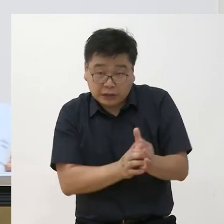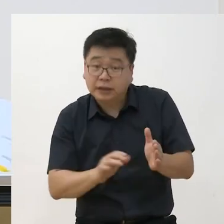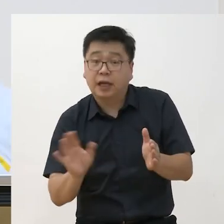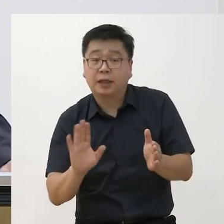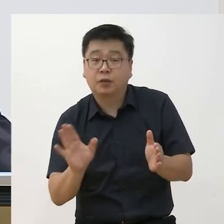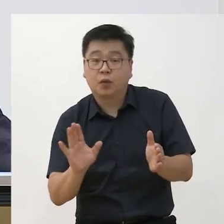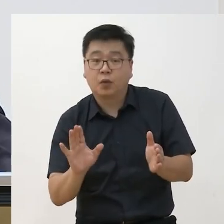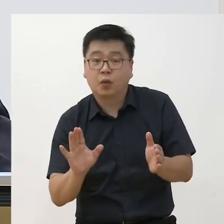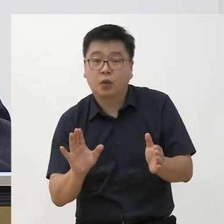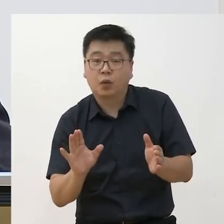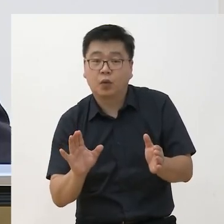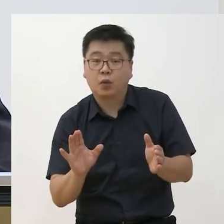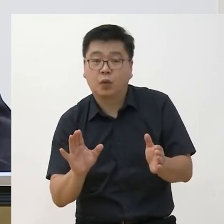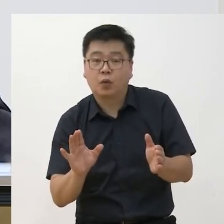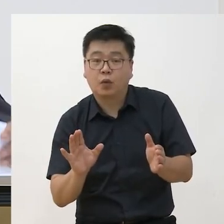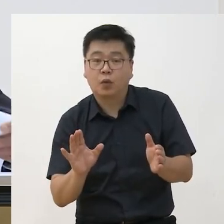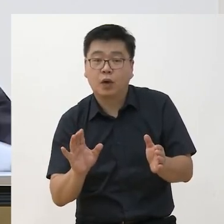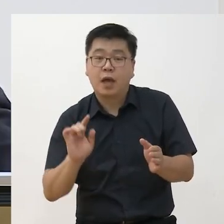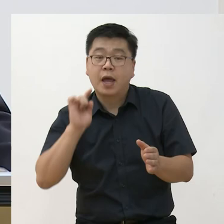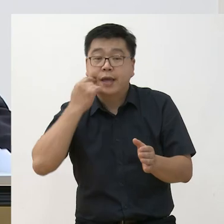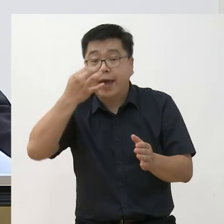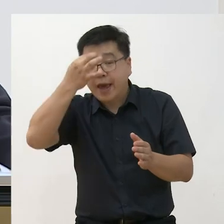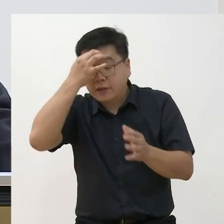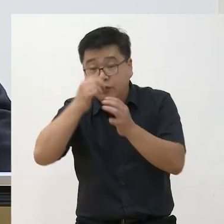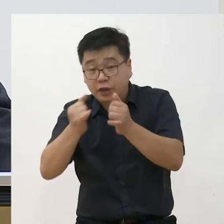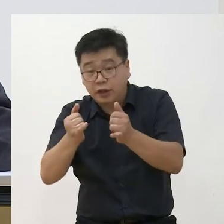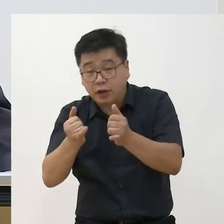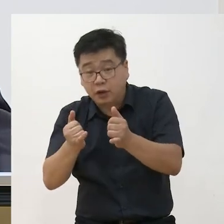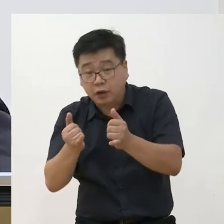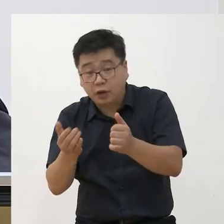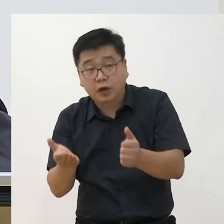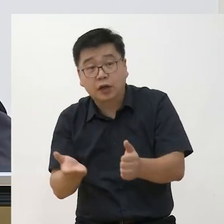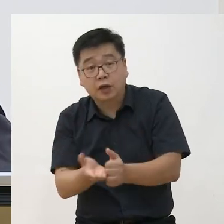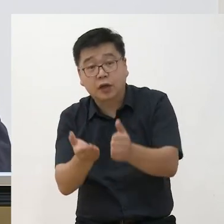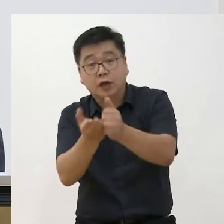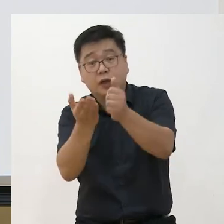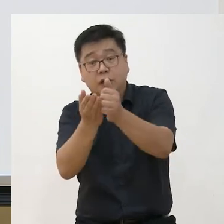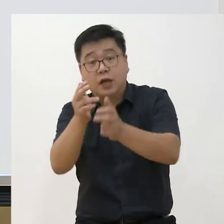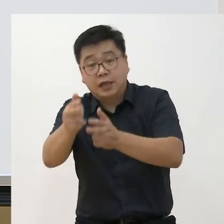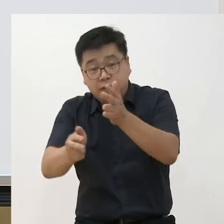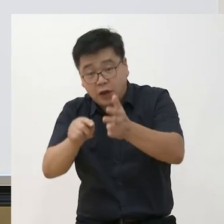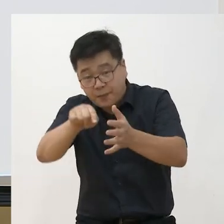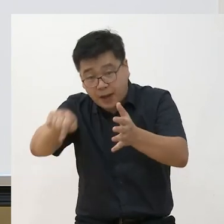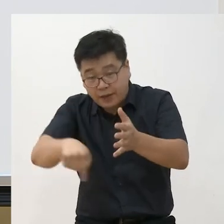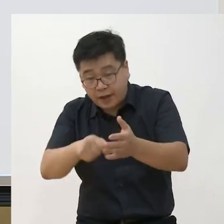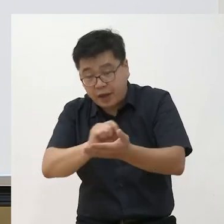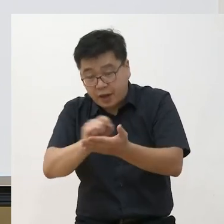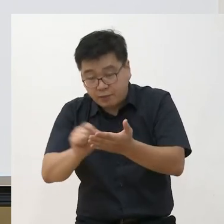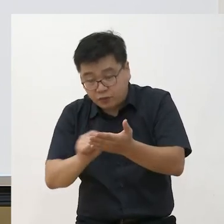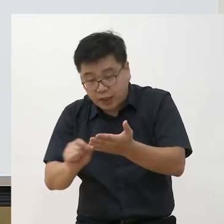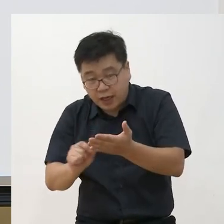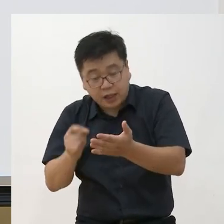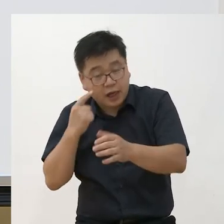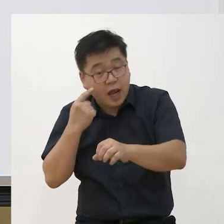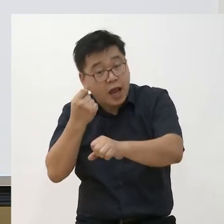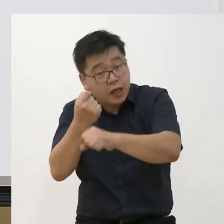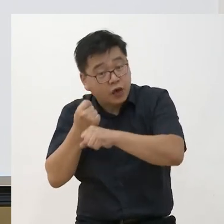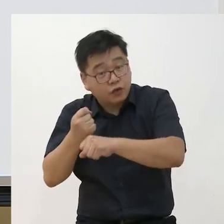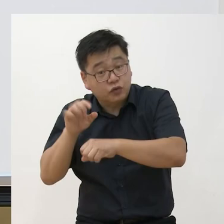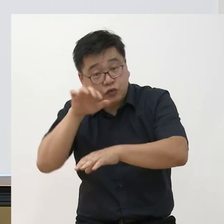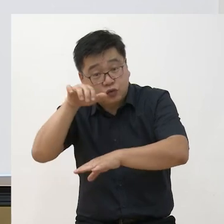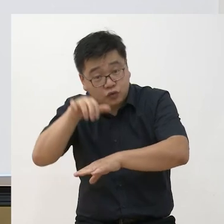그 예술 인력 육성 지원 사업에 그 문화 예술 기관 연수 단원 지원 사업